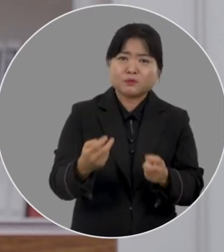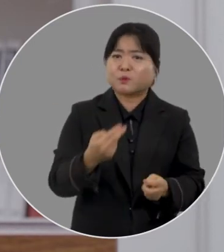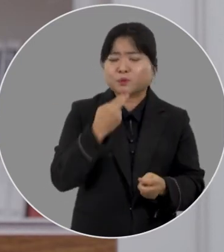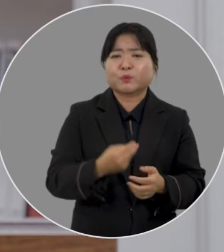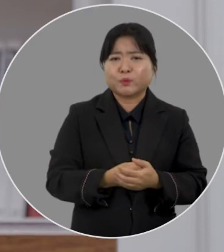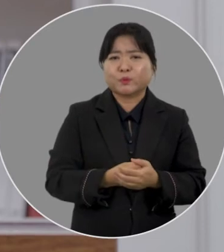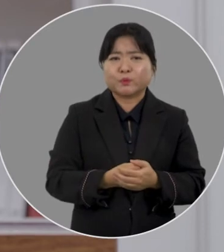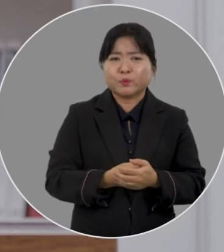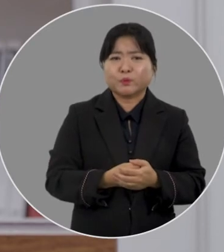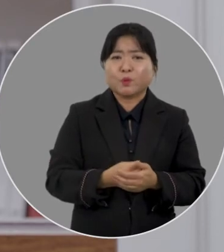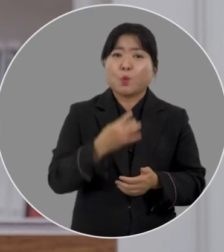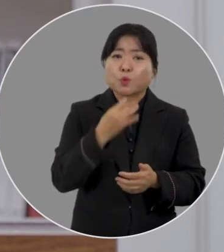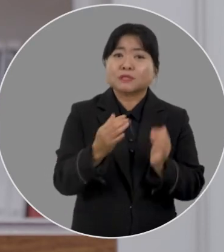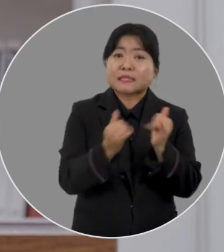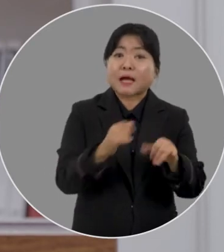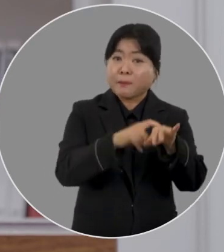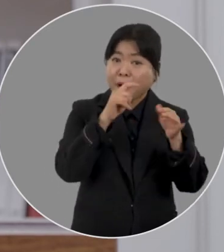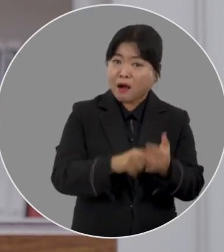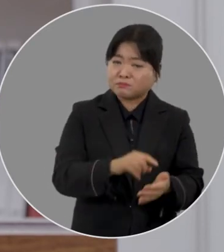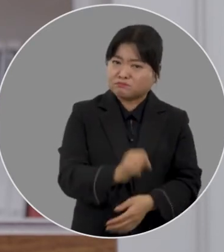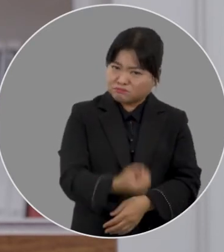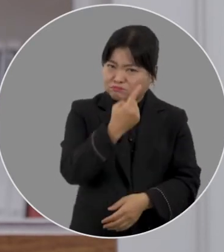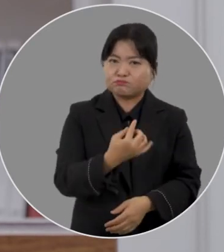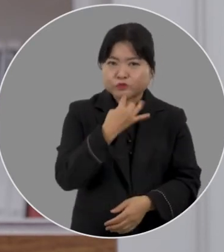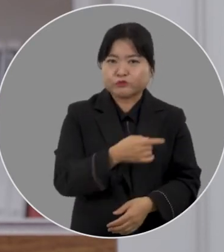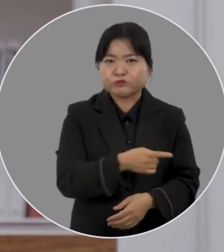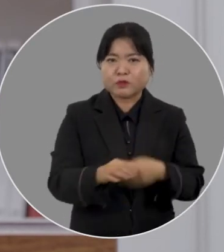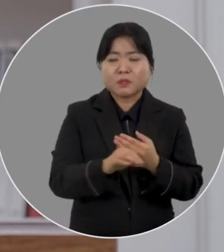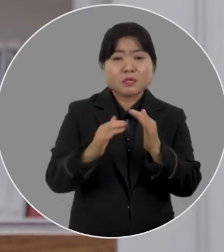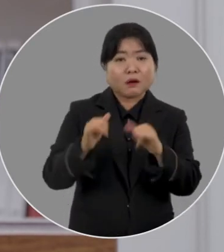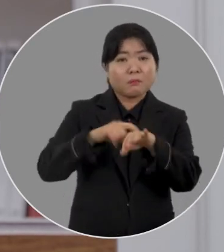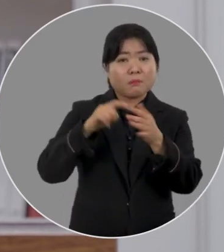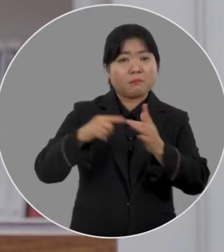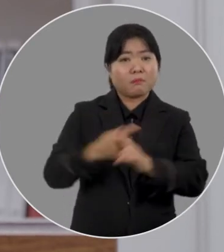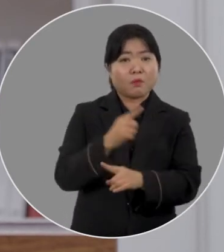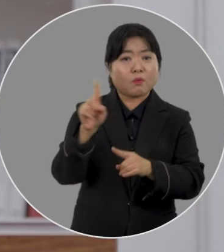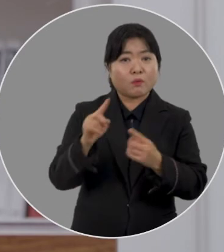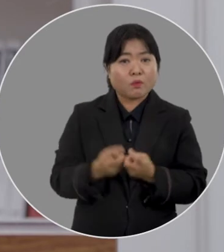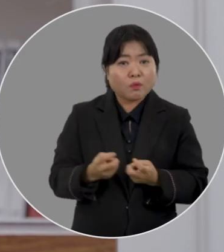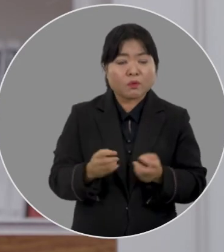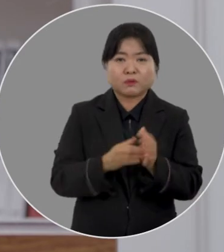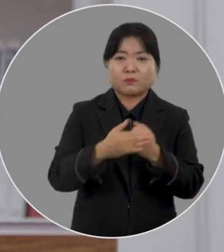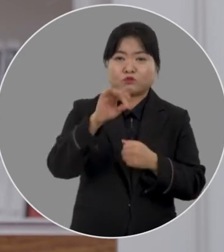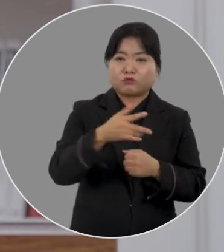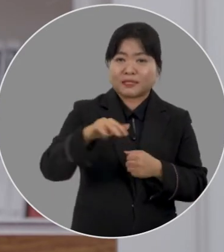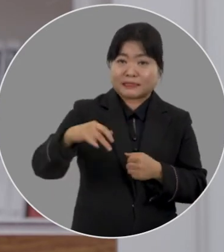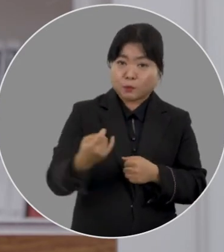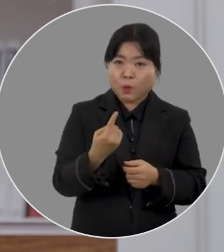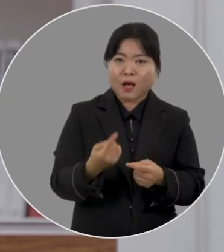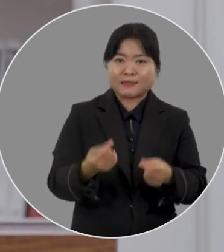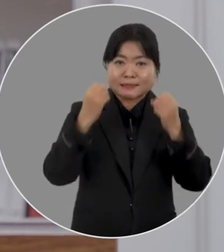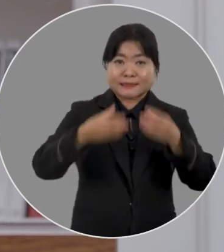어디에도 없다라는 거예요. 오로지 인간의 마음에 있는 것이고 그렇다면 인간의 마음을 어떻게 바꿀 것인가. 그래서 유네스코가 결국은 그